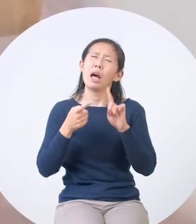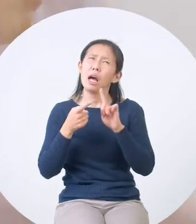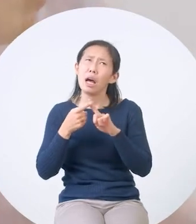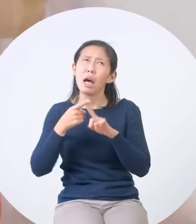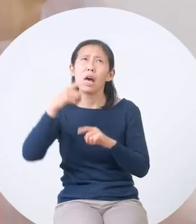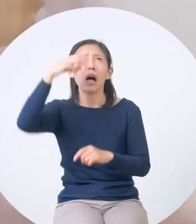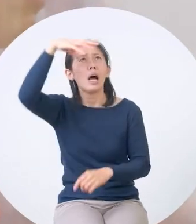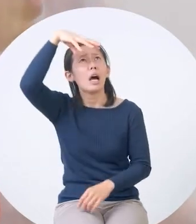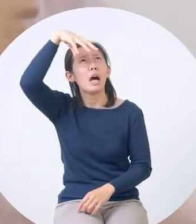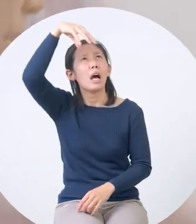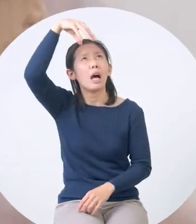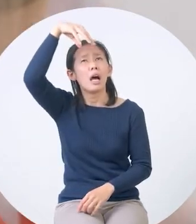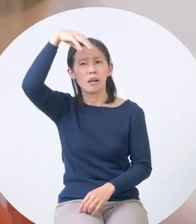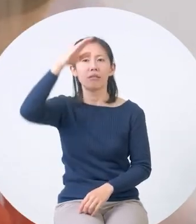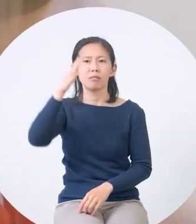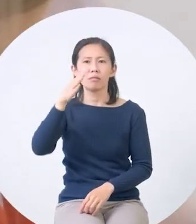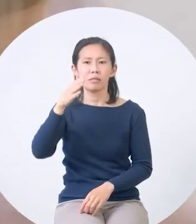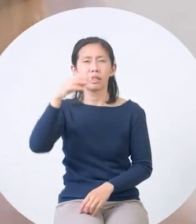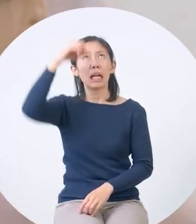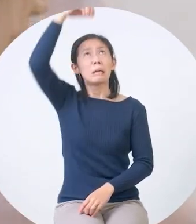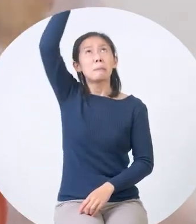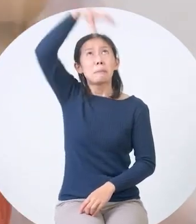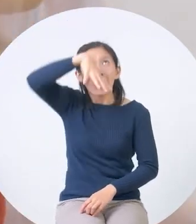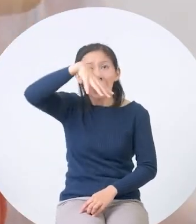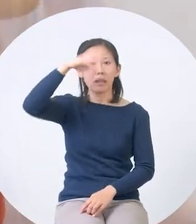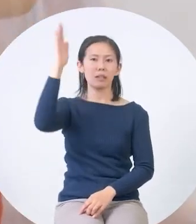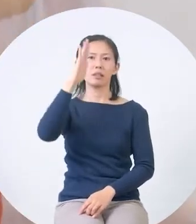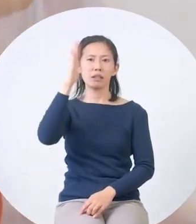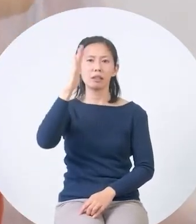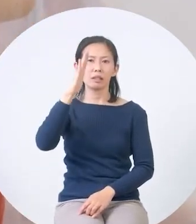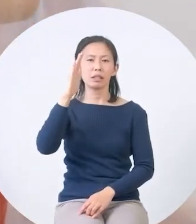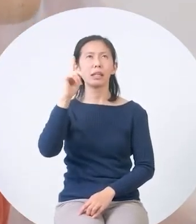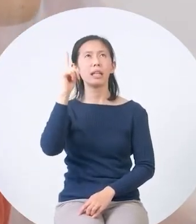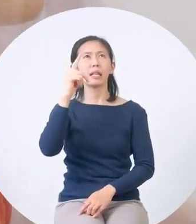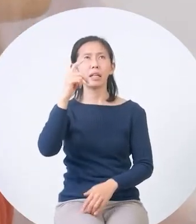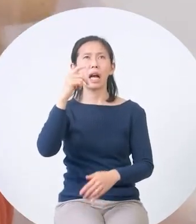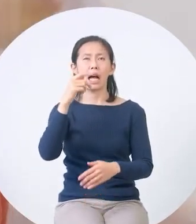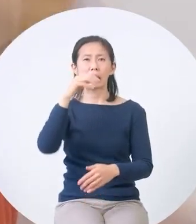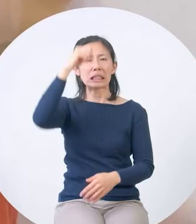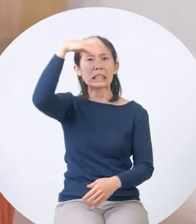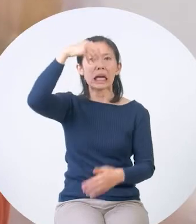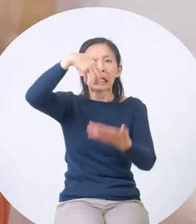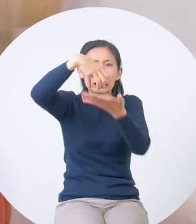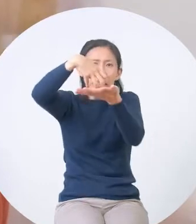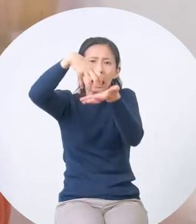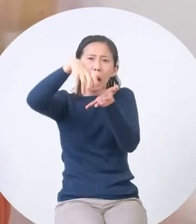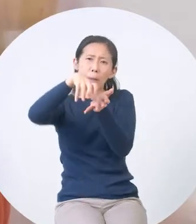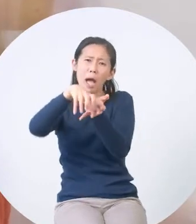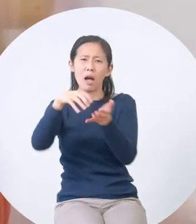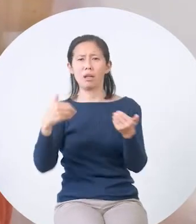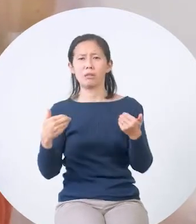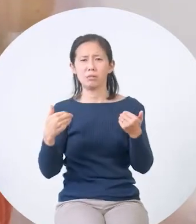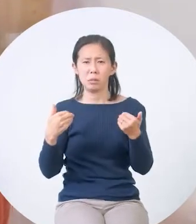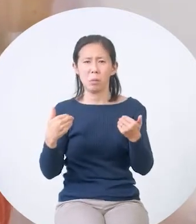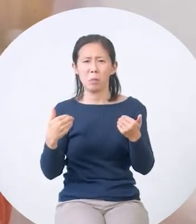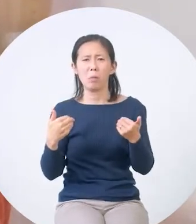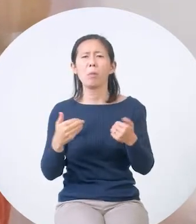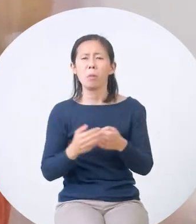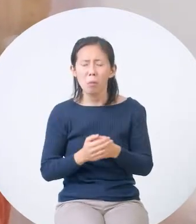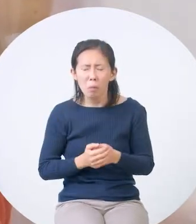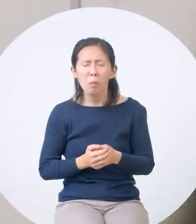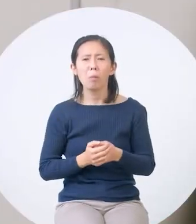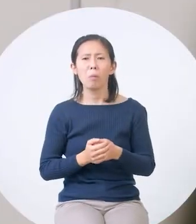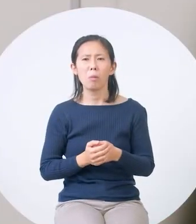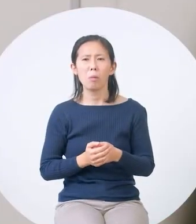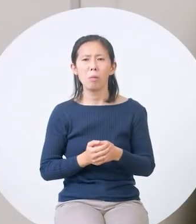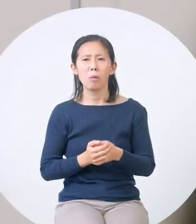は、ダウンライトじゃなくてなんか、光を隠すようなライト